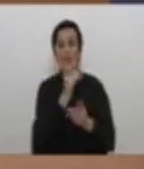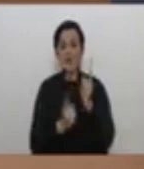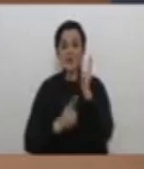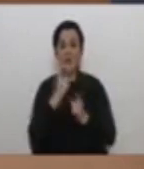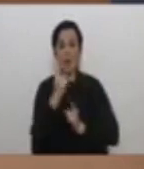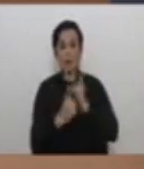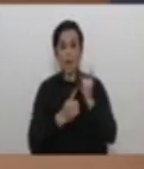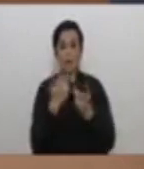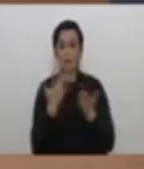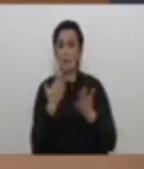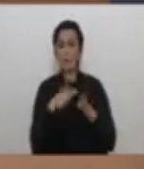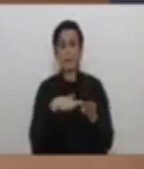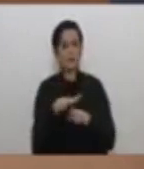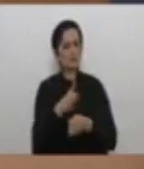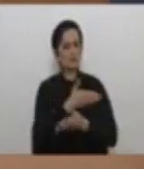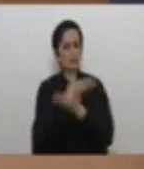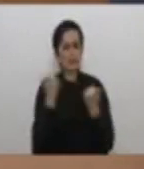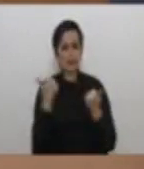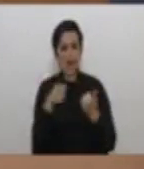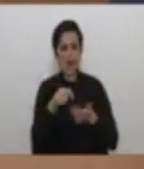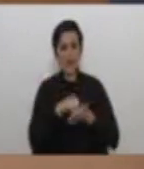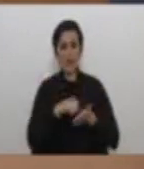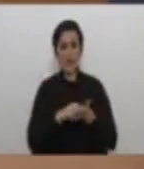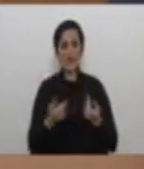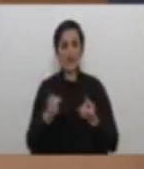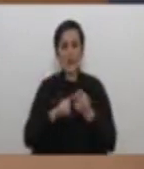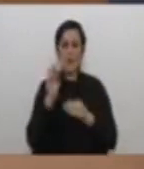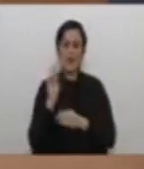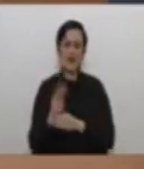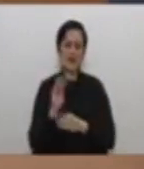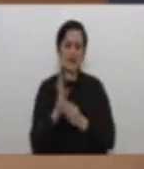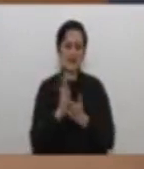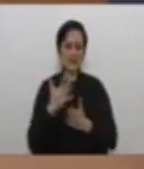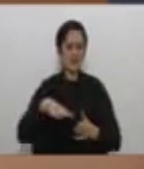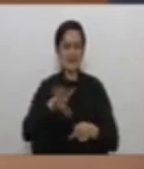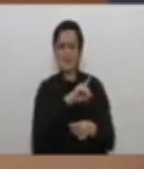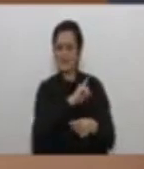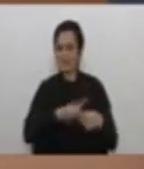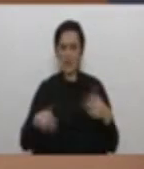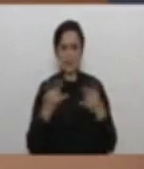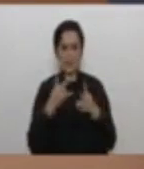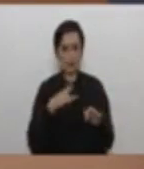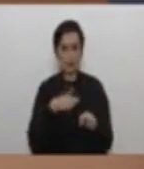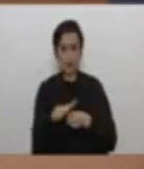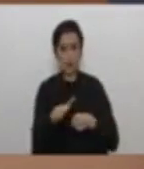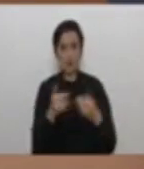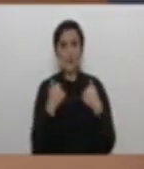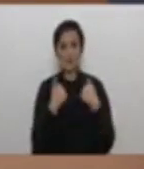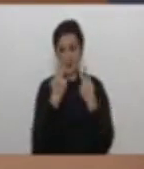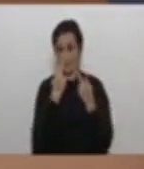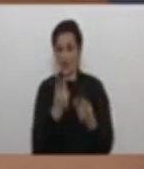რომელიც არ არის შესრულებული და რომლის გამოც ამხალა კრიტიკა აქვს ქვეყანას, სასწრაფოდ არის შესასრულებელი და ჩვენ